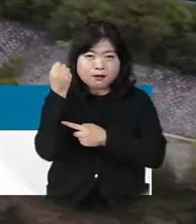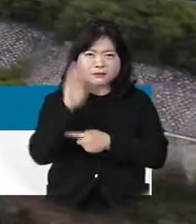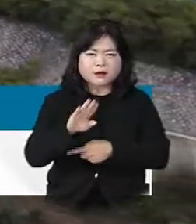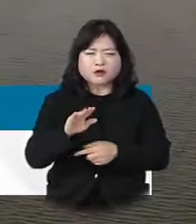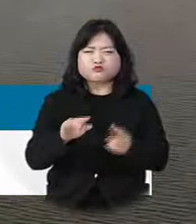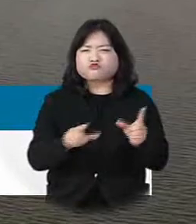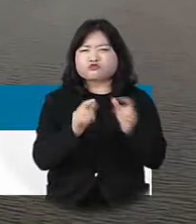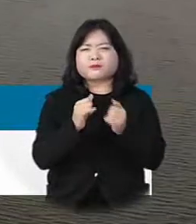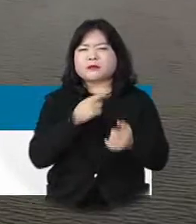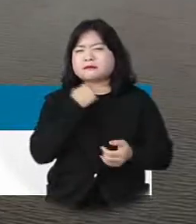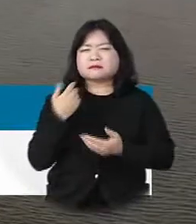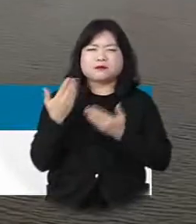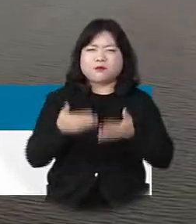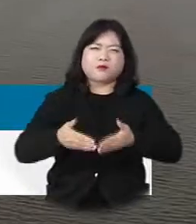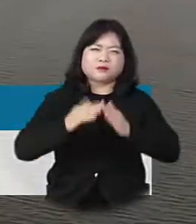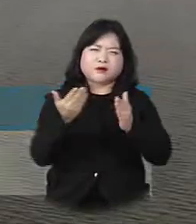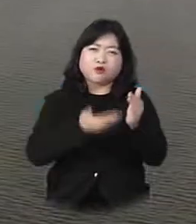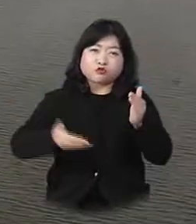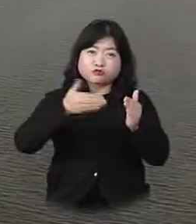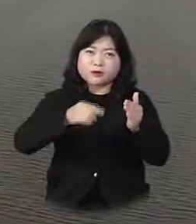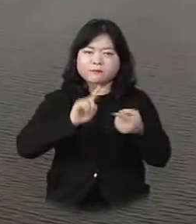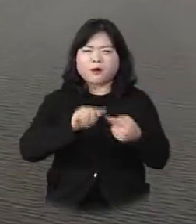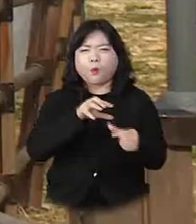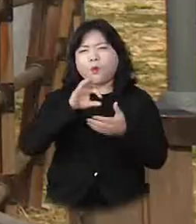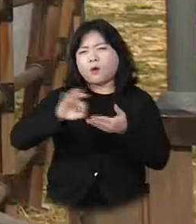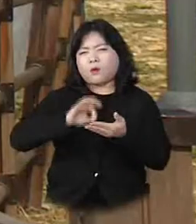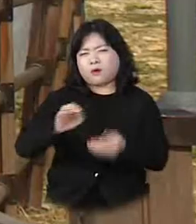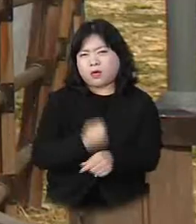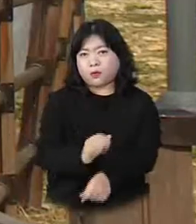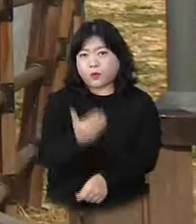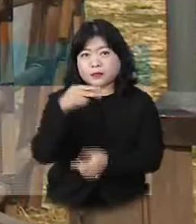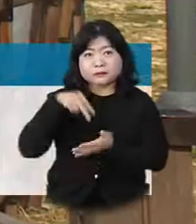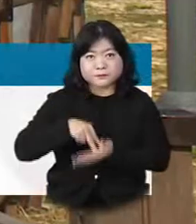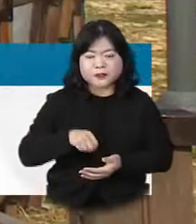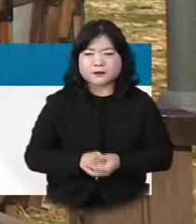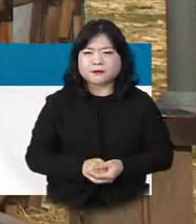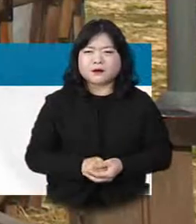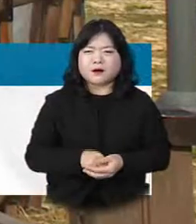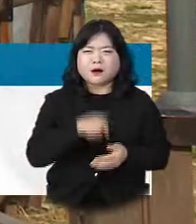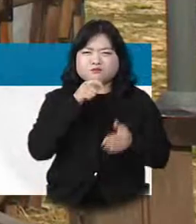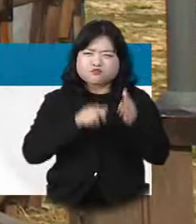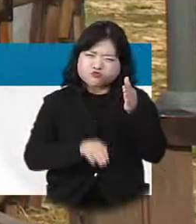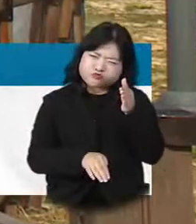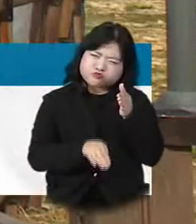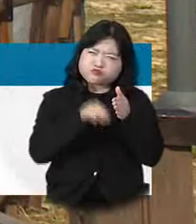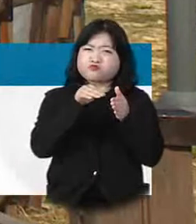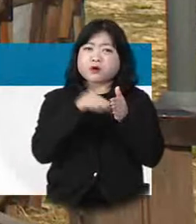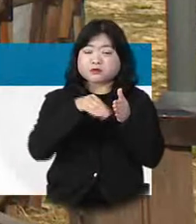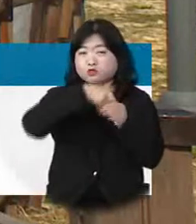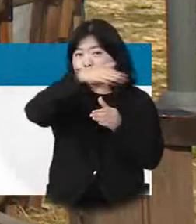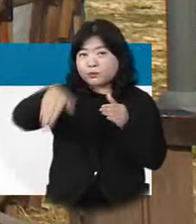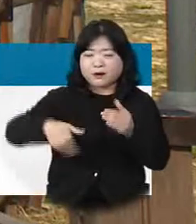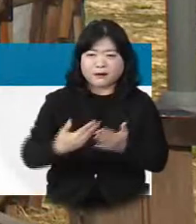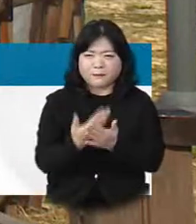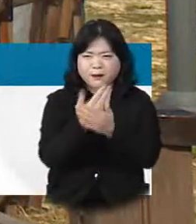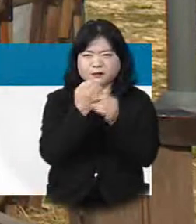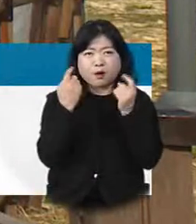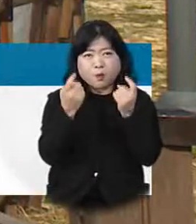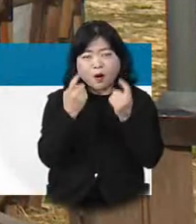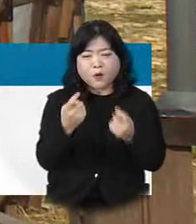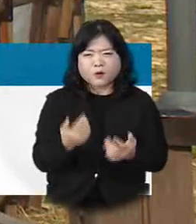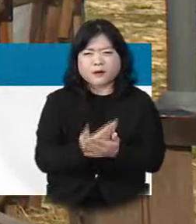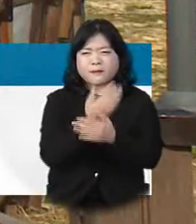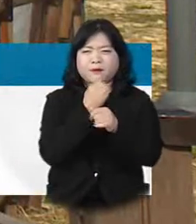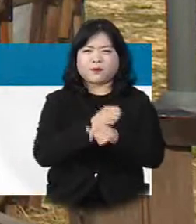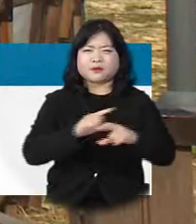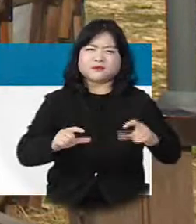희생으로 건설된 영주댐을 활용하자는 입장입니다. 담수를 해서 댐 주변 개발을 하고 관광 개발도 하고